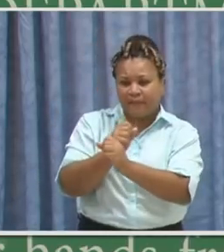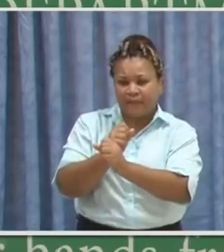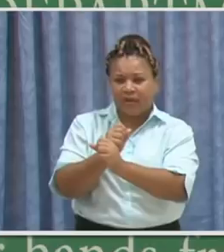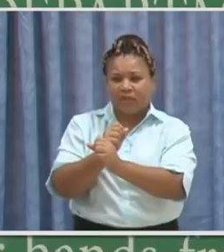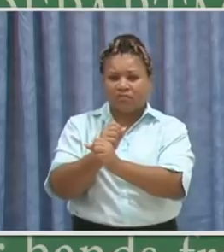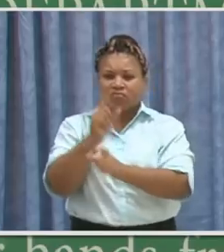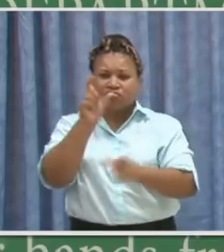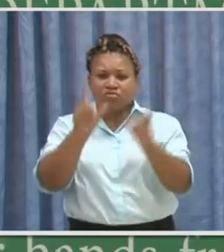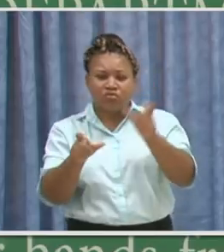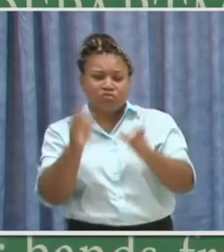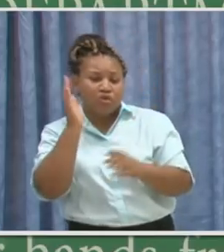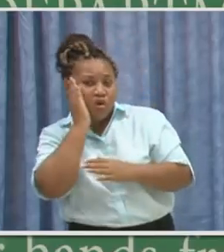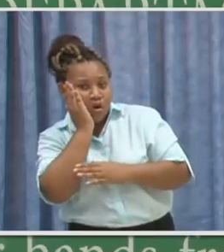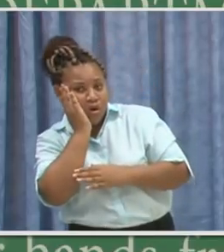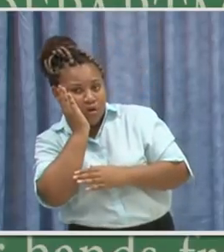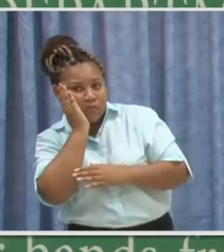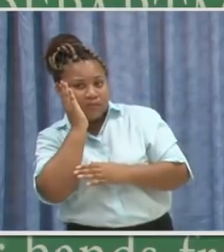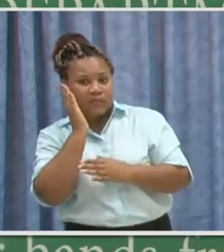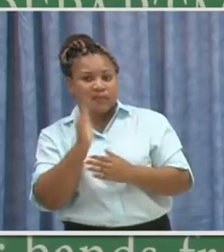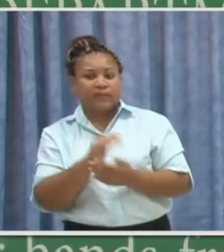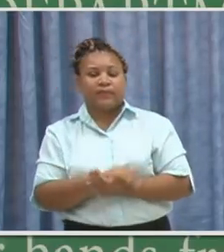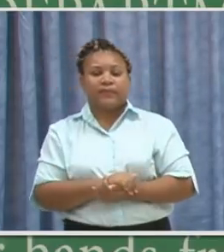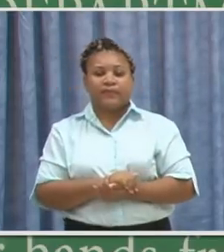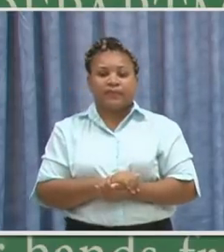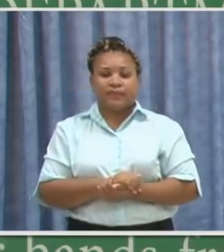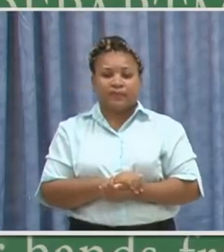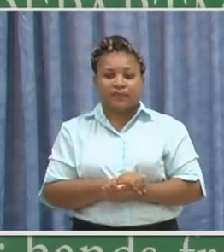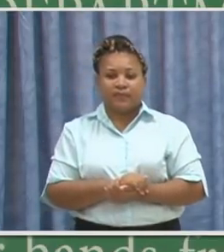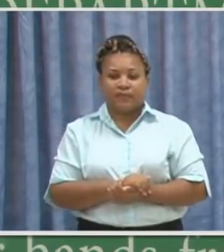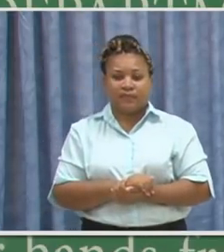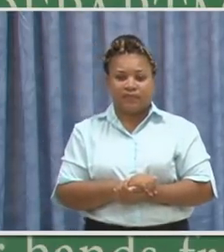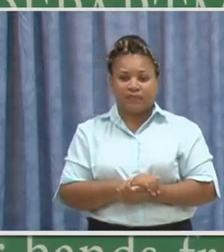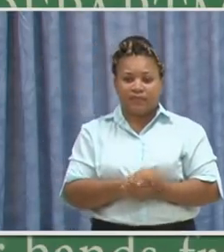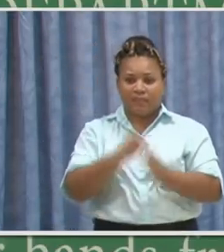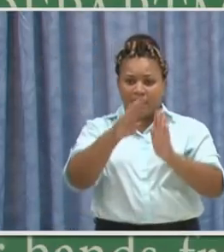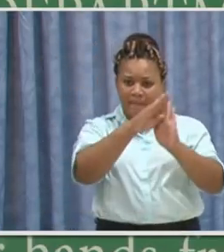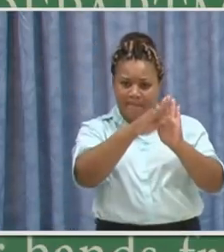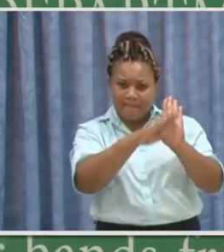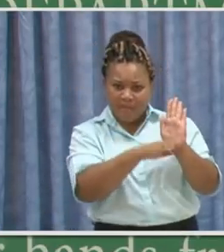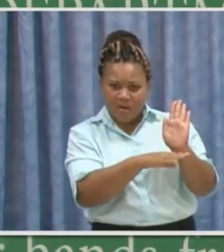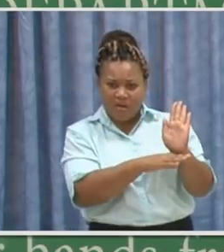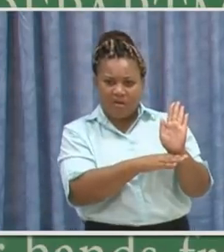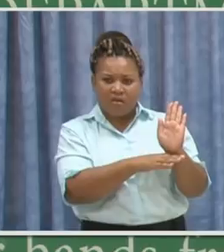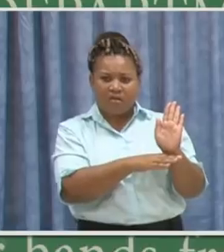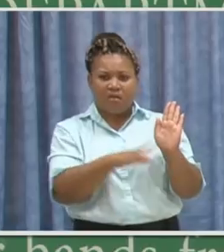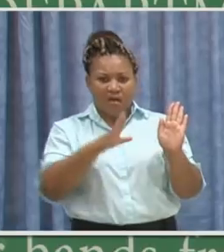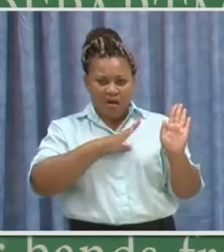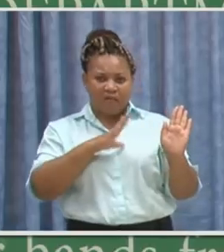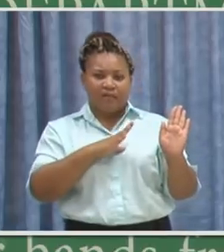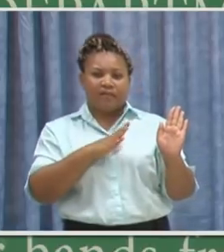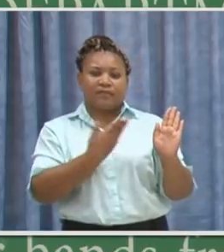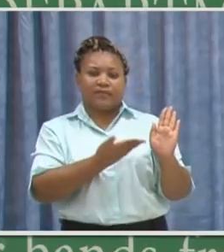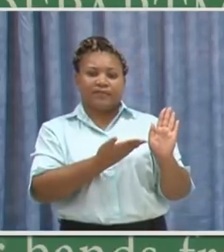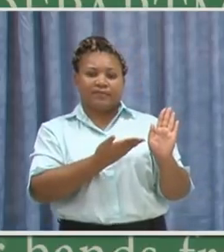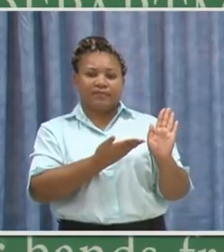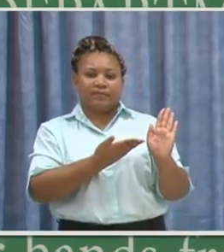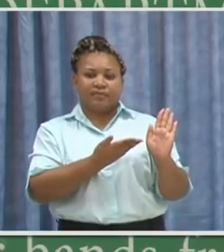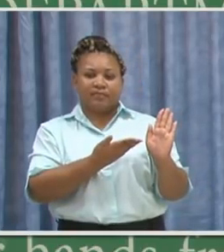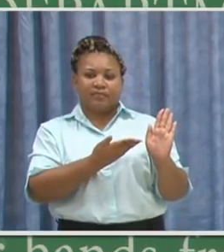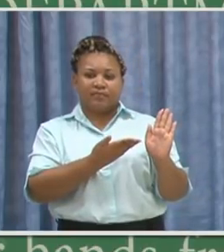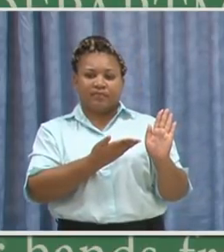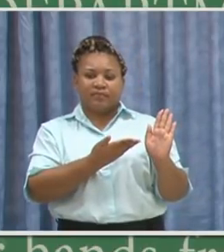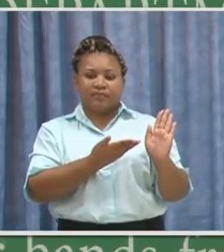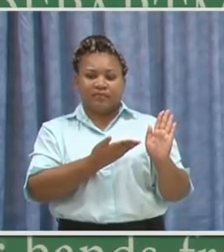monitor. Nous avons des guidelines déjà en place en ce qui concerne l'espace minimum qui